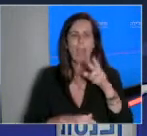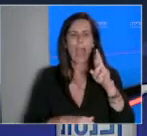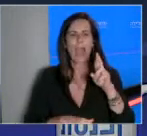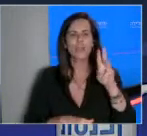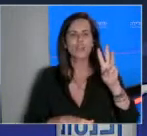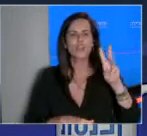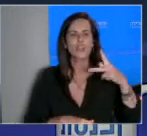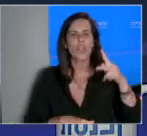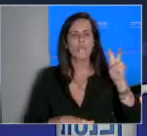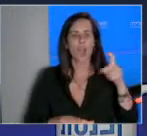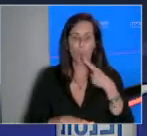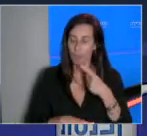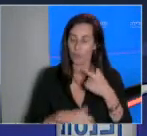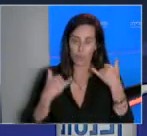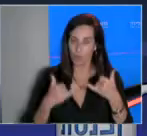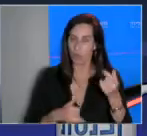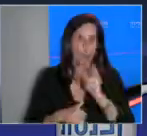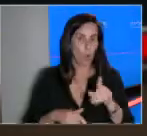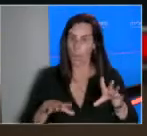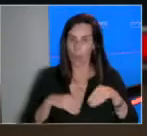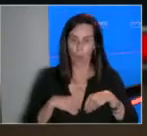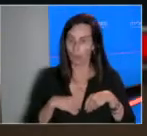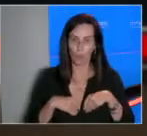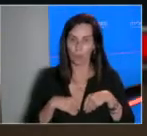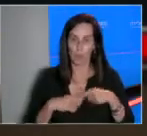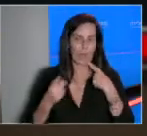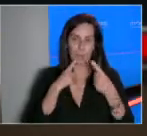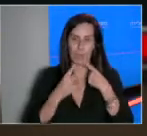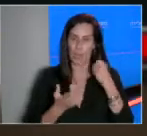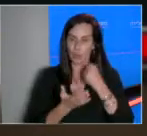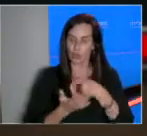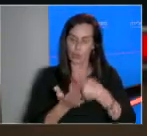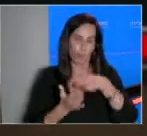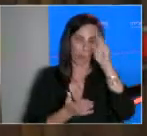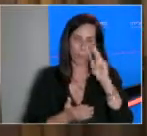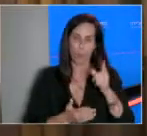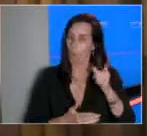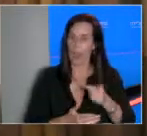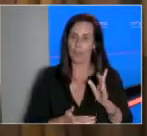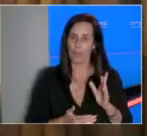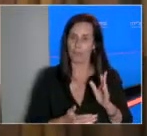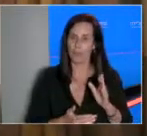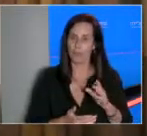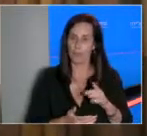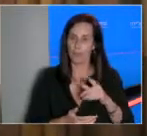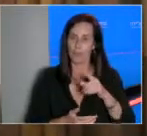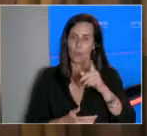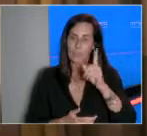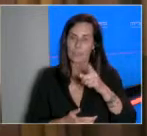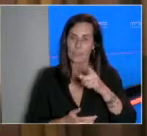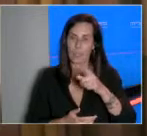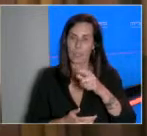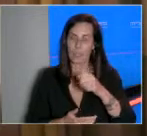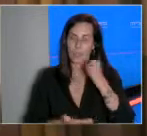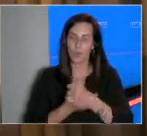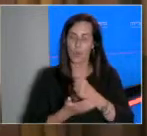שפע? הוא אומר שכרגע הוא לא מוכן לדון על האישור לתשלומי הורים, כי הוא חייב, דרך אגב, השר חייב אישור מוועדת החינוך